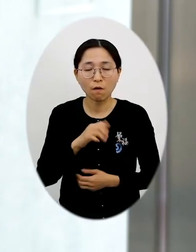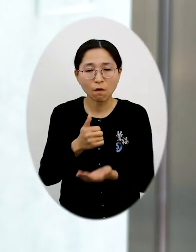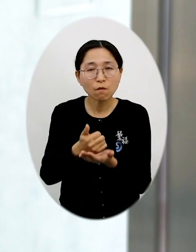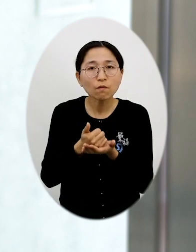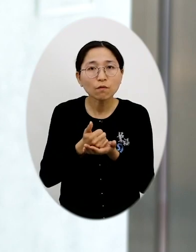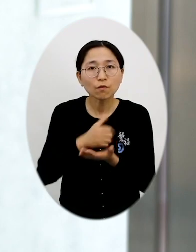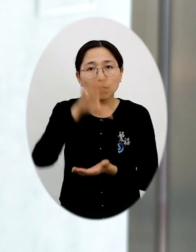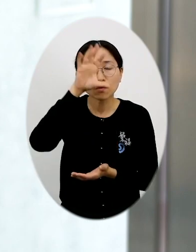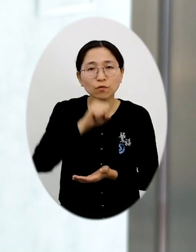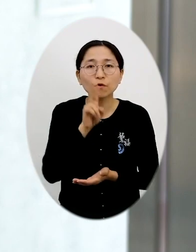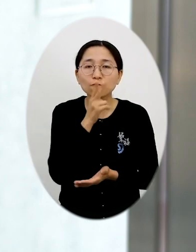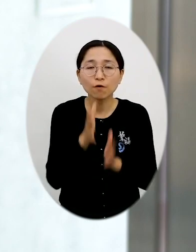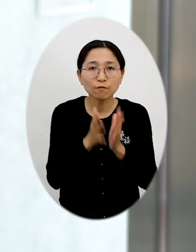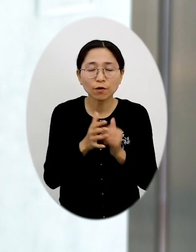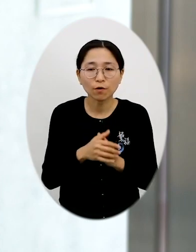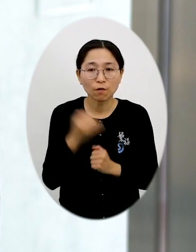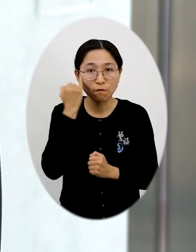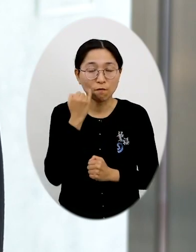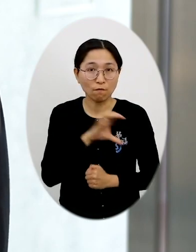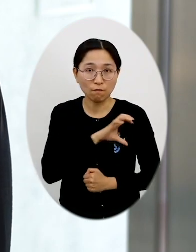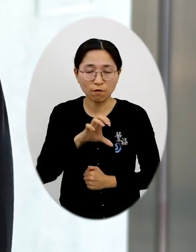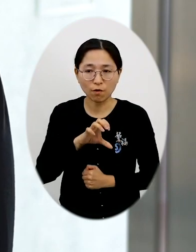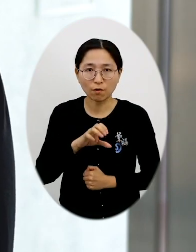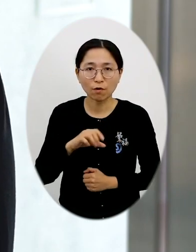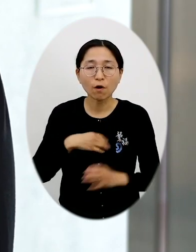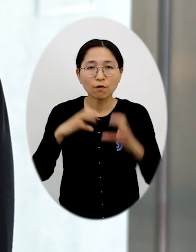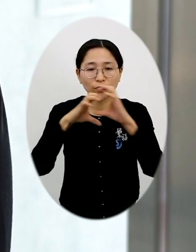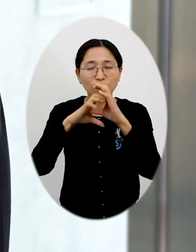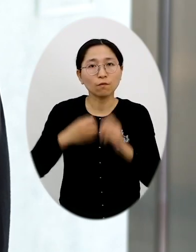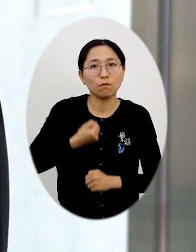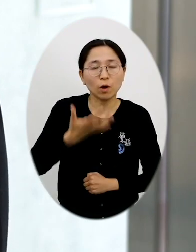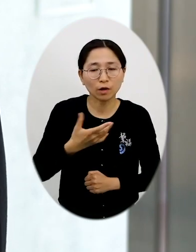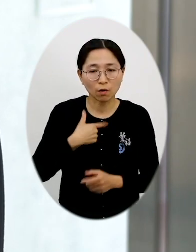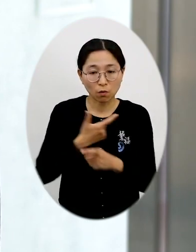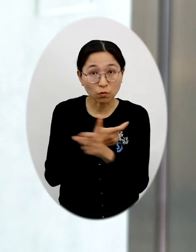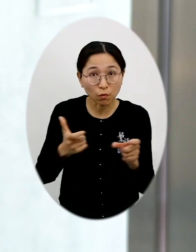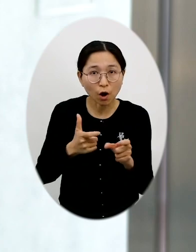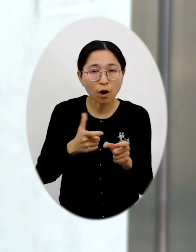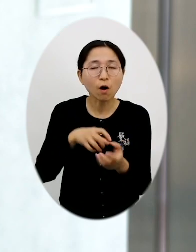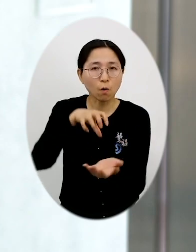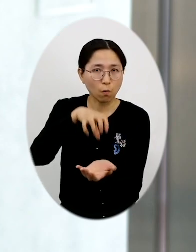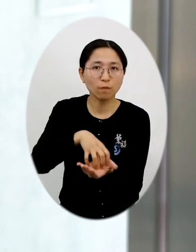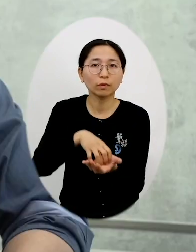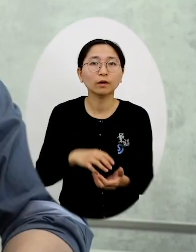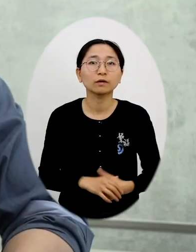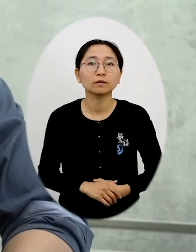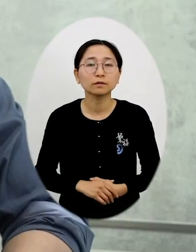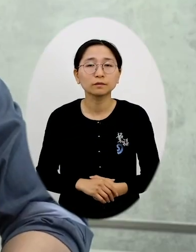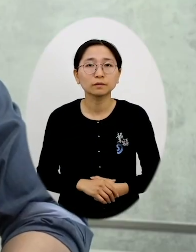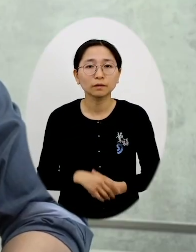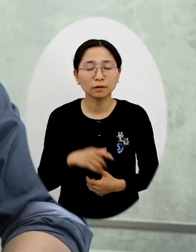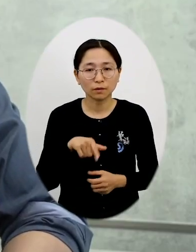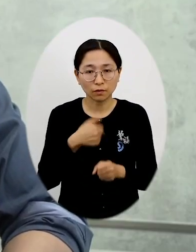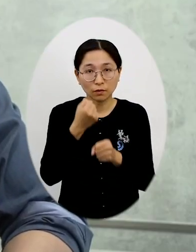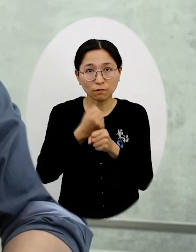促進會嘅全職手語傳譯，而聾福會咧亦都係得到社署嘅資助，所以我嘅收入咧係穩定嘅。 Rachel 啊，